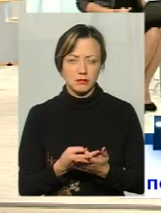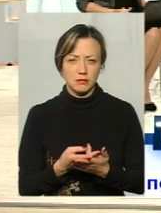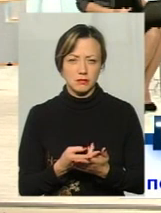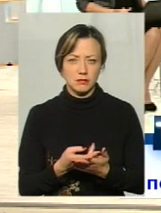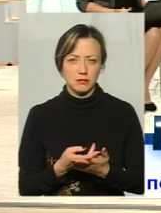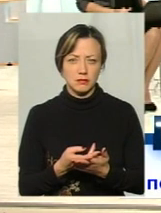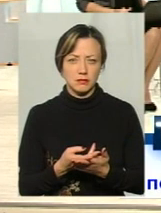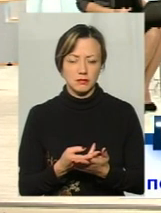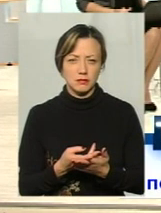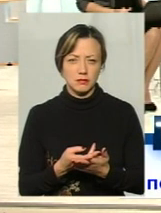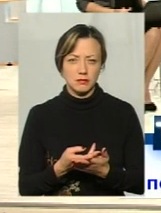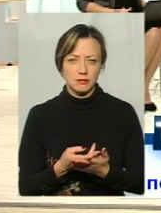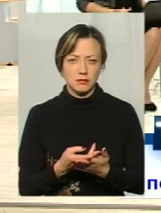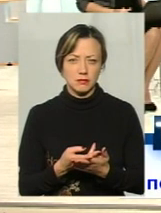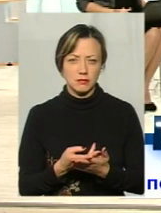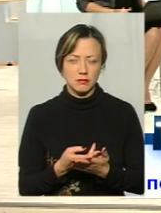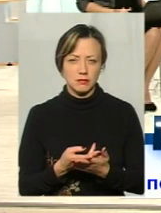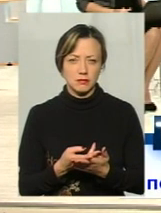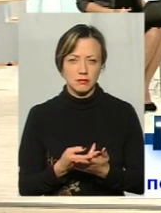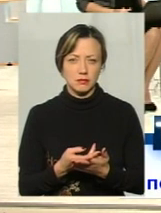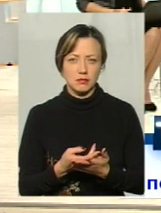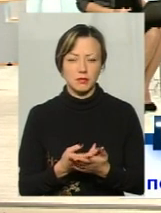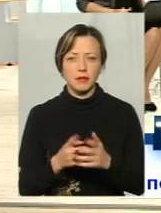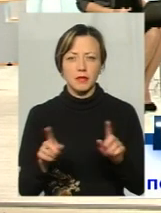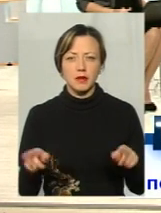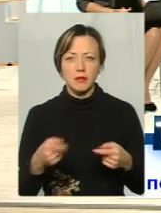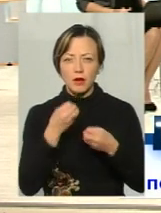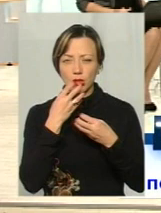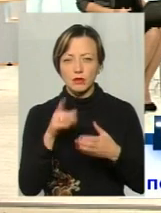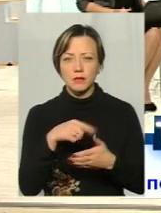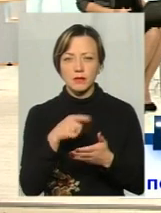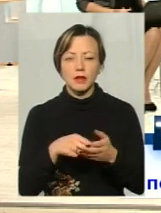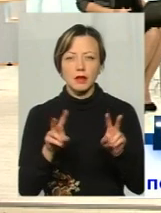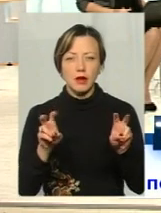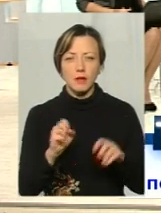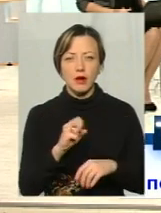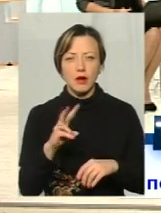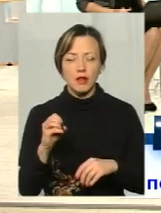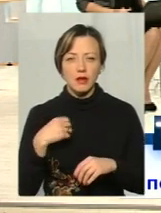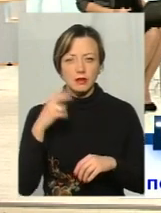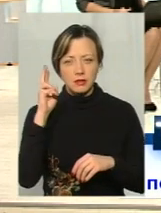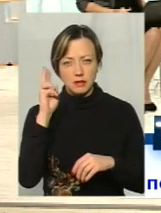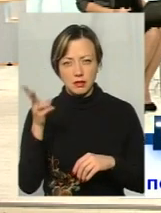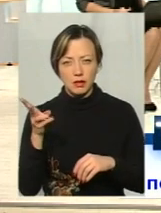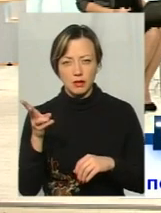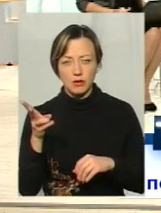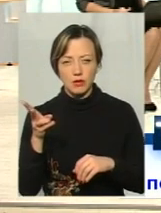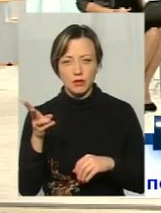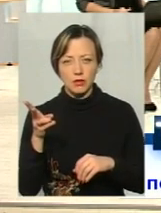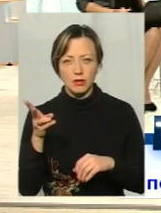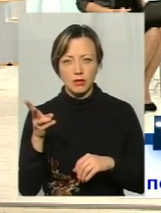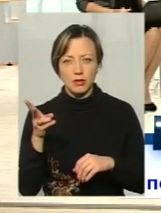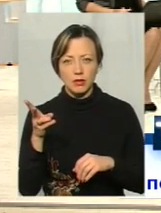Дуже правильно це говорить і дуже знімається хороше питання, тема. Але я не знаю, як